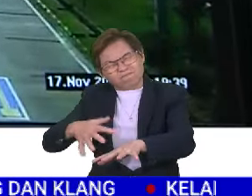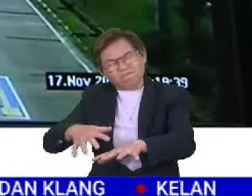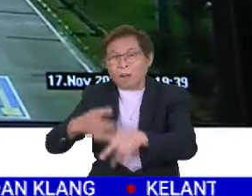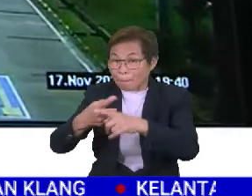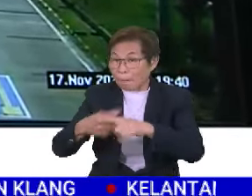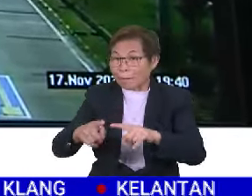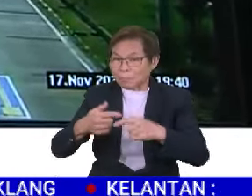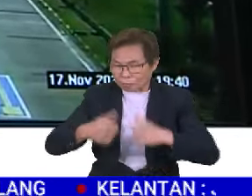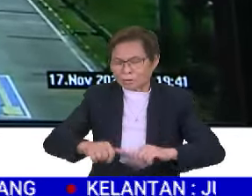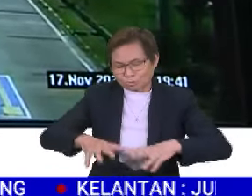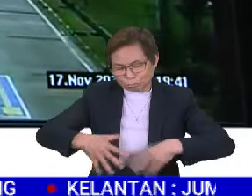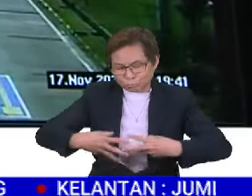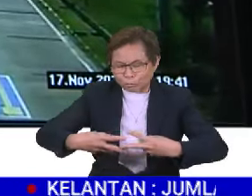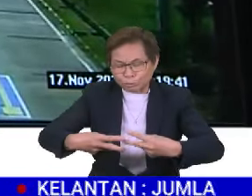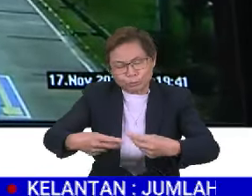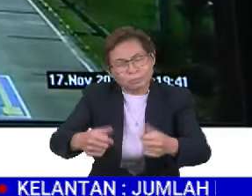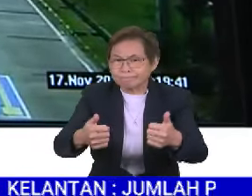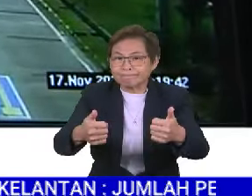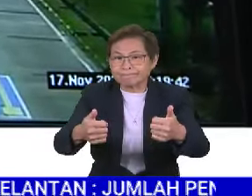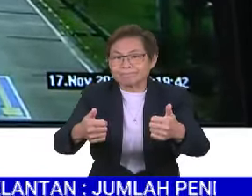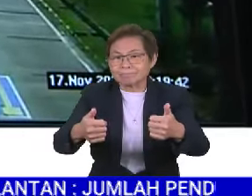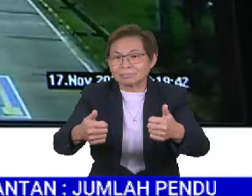lagi lancar.